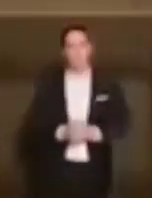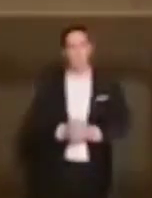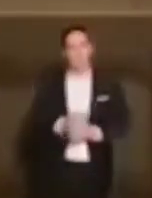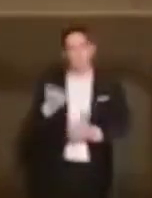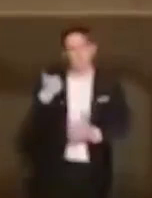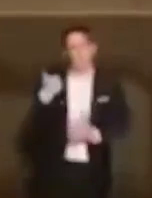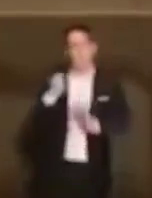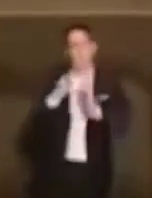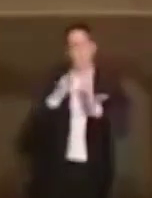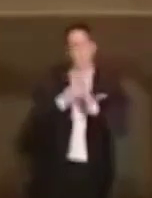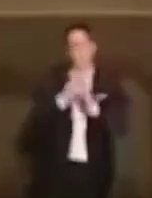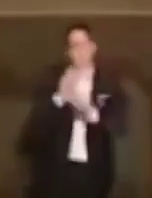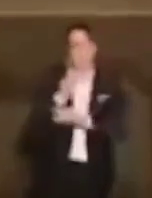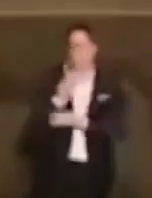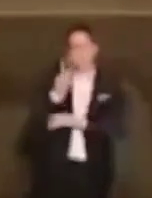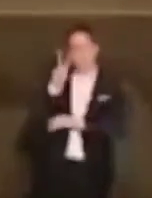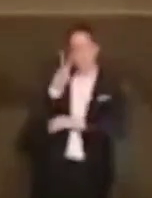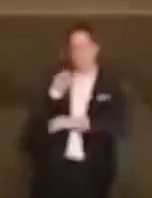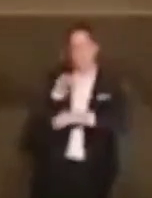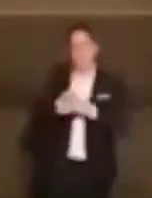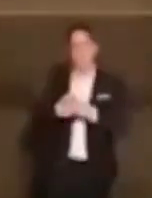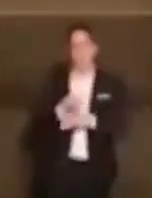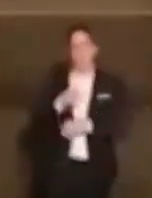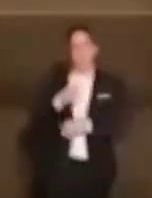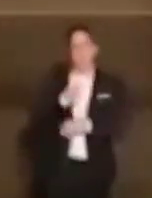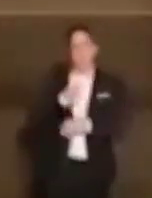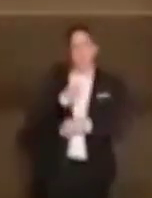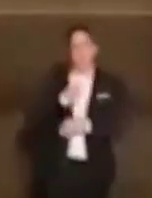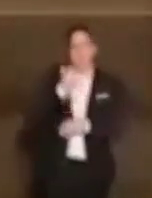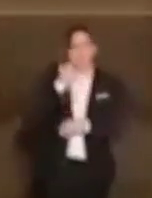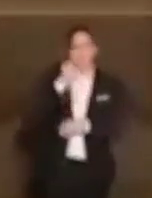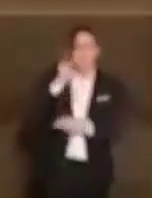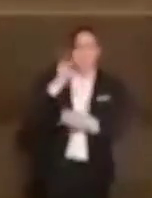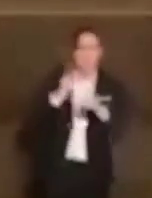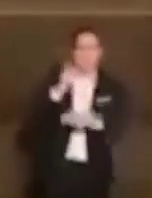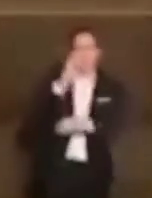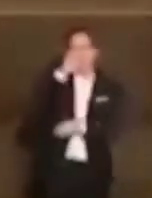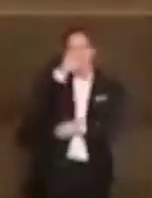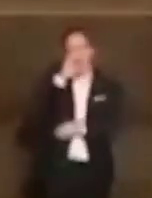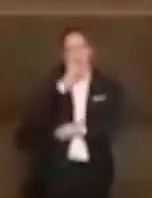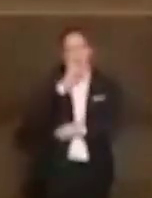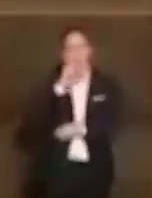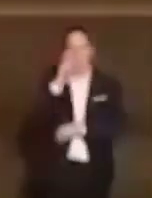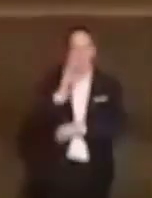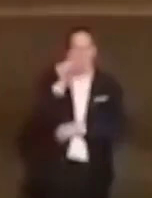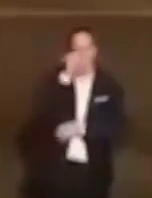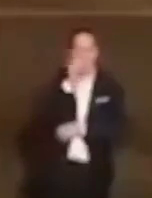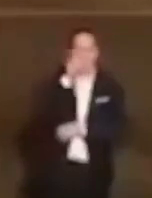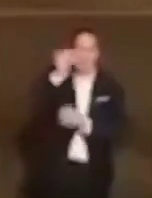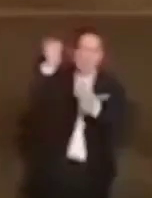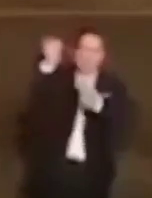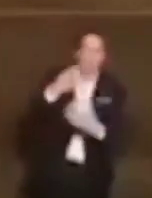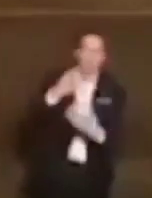توهین های عایشه اینجا تمام نمی شود. او به پیامبرتان می گوید: